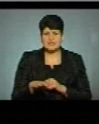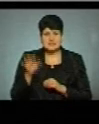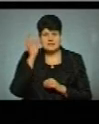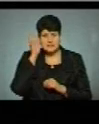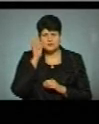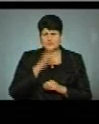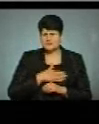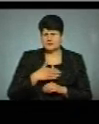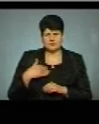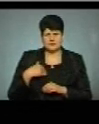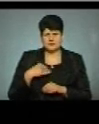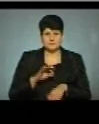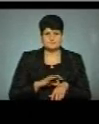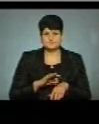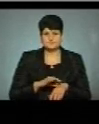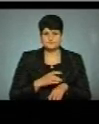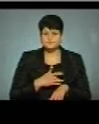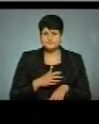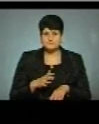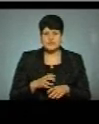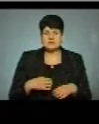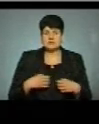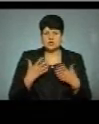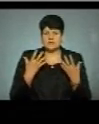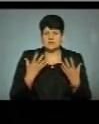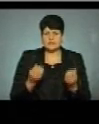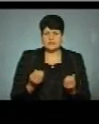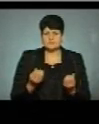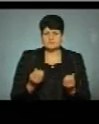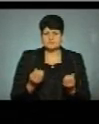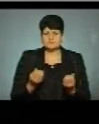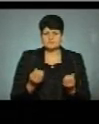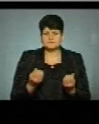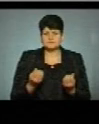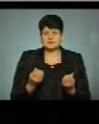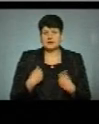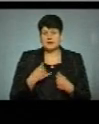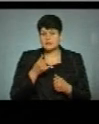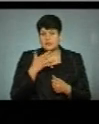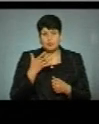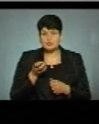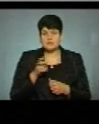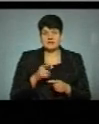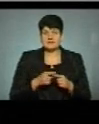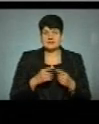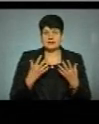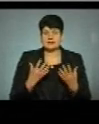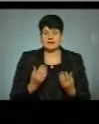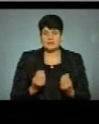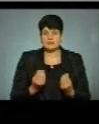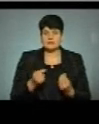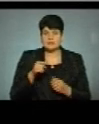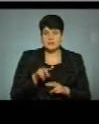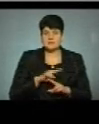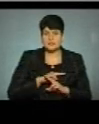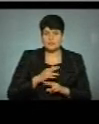Згадувати не хочеться, боляче. Страшний день в 14-му. Я не можу не прийти в цей день. Там